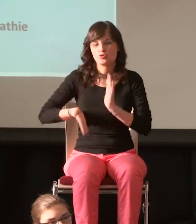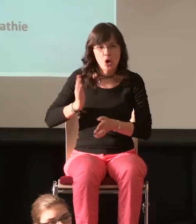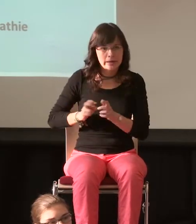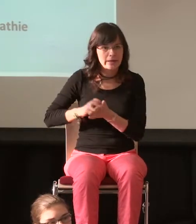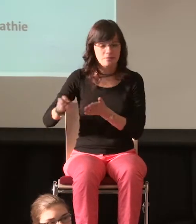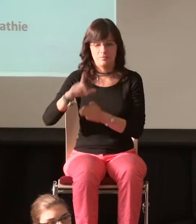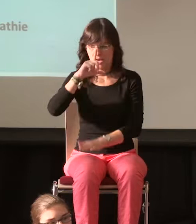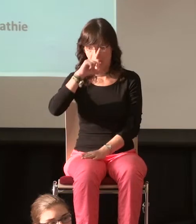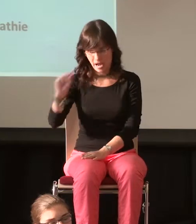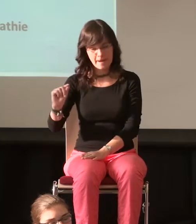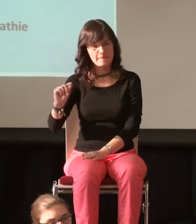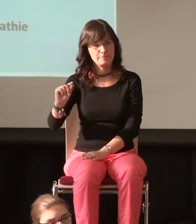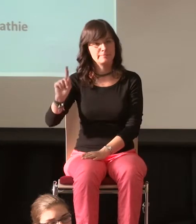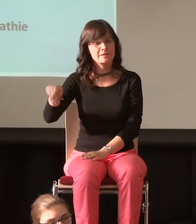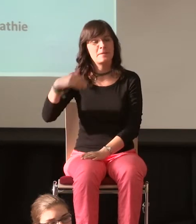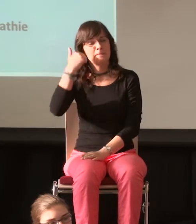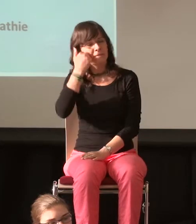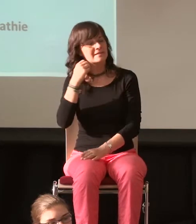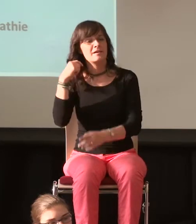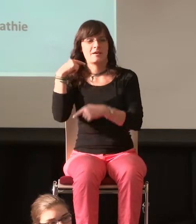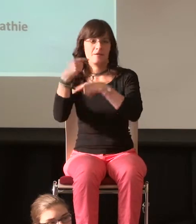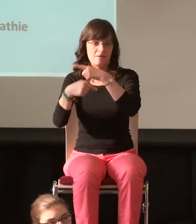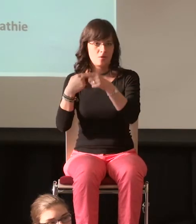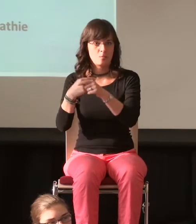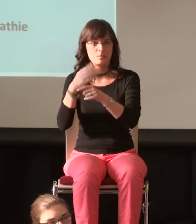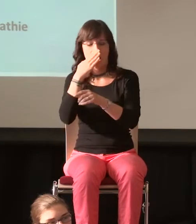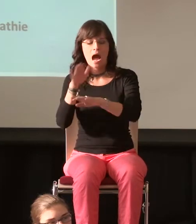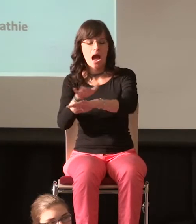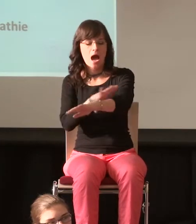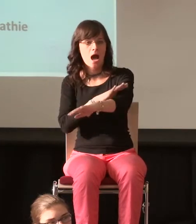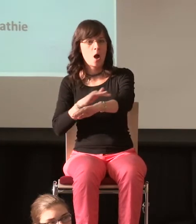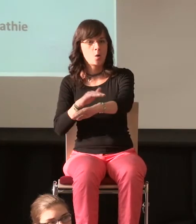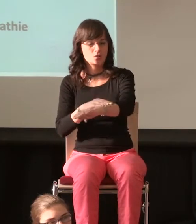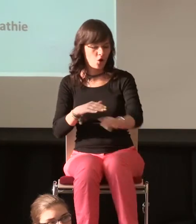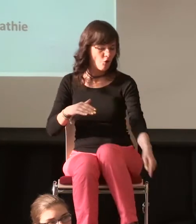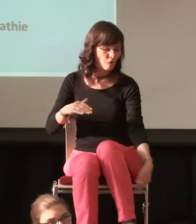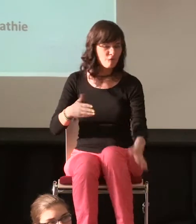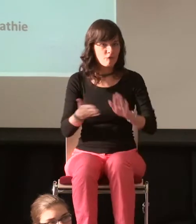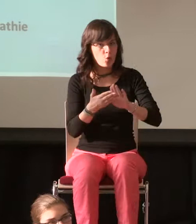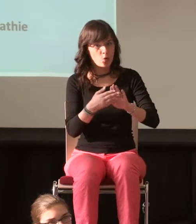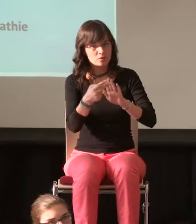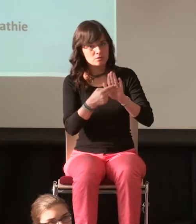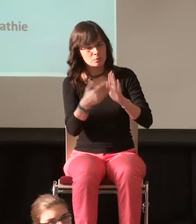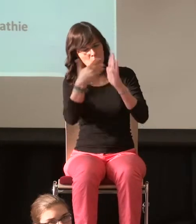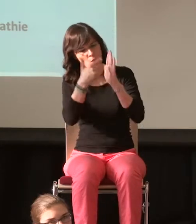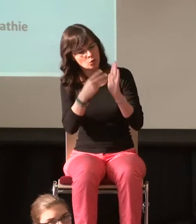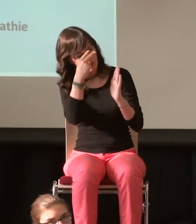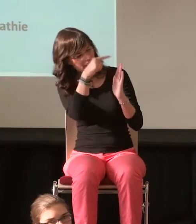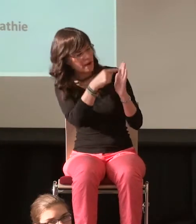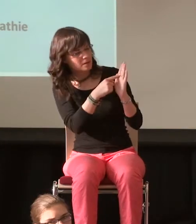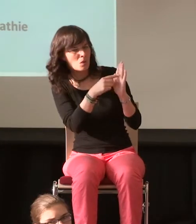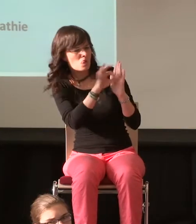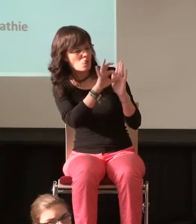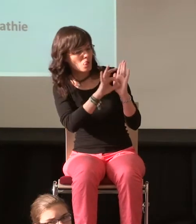kommen nach Hause, bitte immer die Hautoberfläche besonders der Füße und der Beine inspizieren,